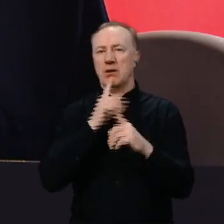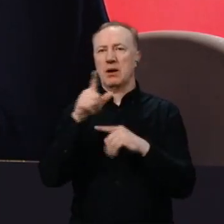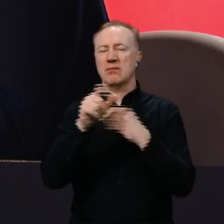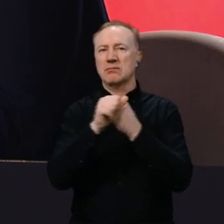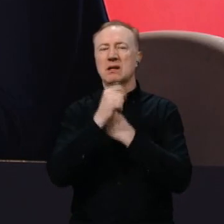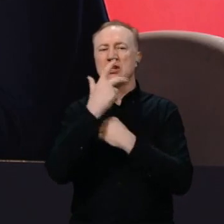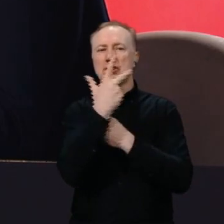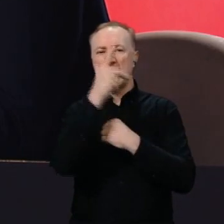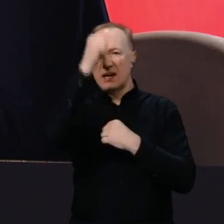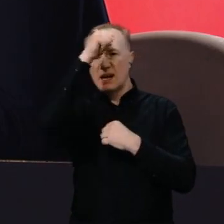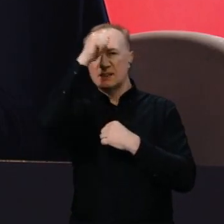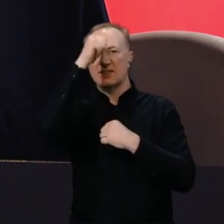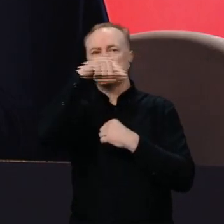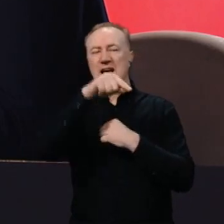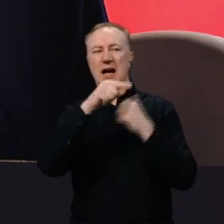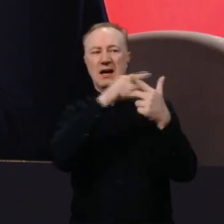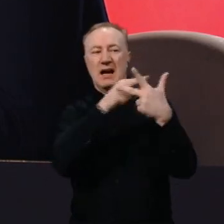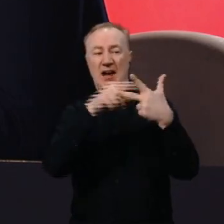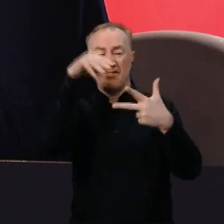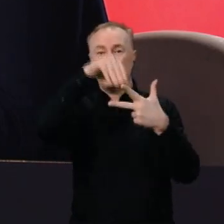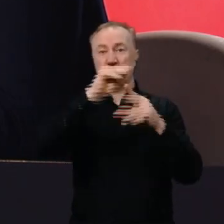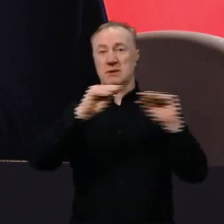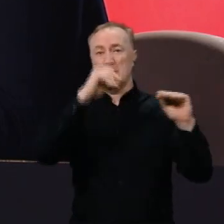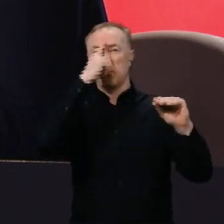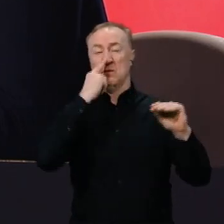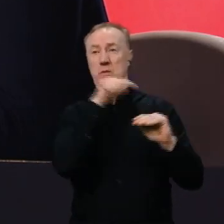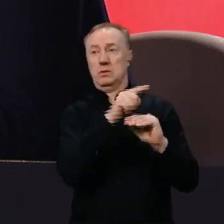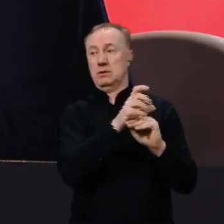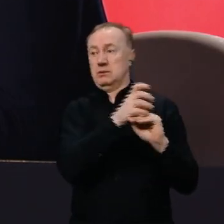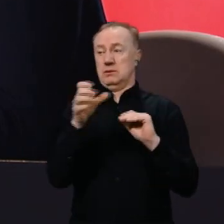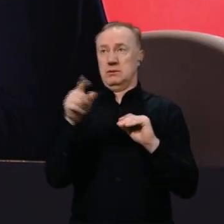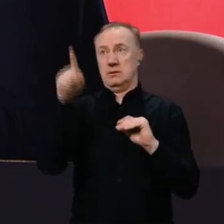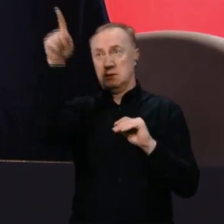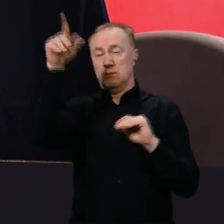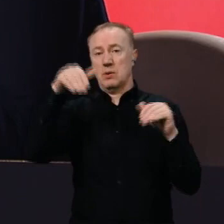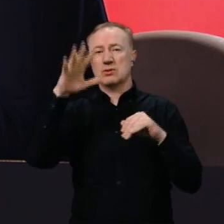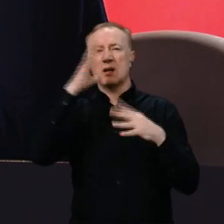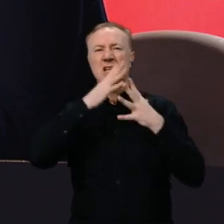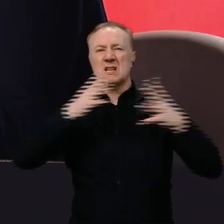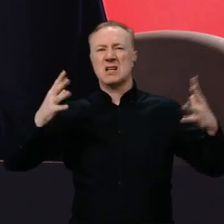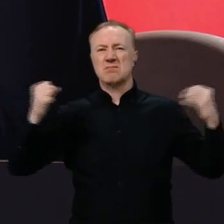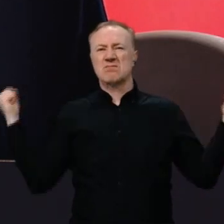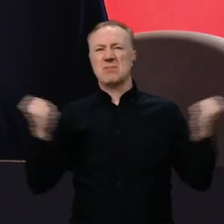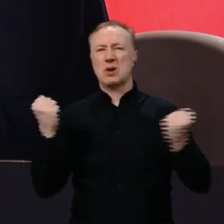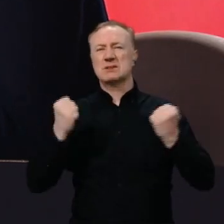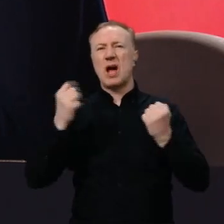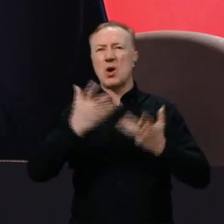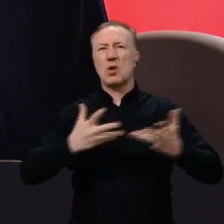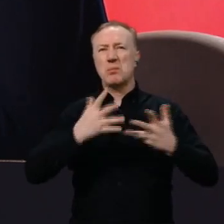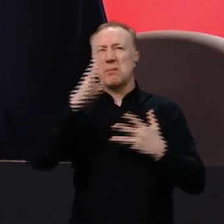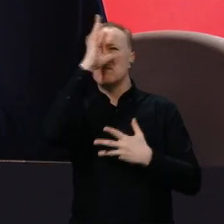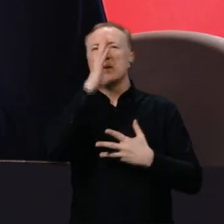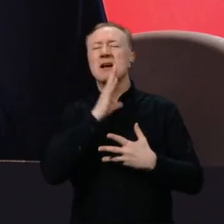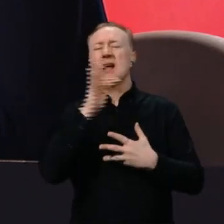sobie szczerze, czym jest Flamengo? Flamengo to jest największy klub brazylijski, największy, mający wielką tradycję, klub, który w 2019 roku